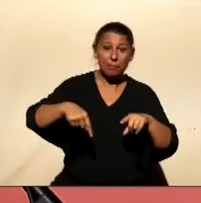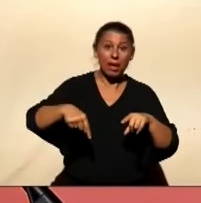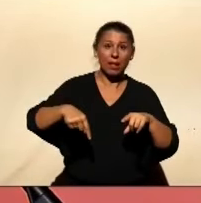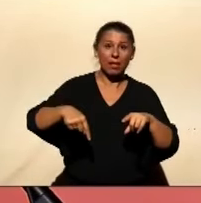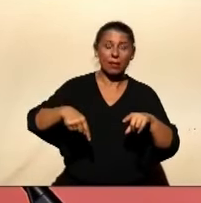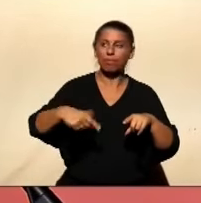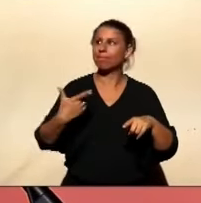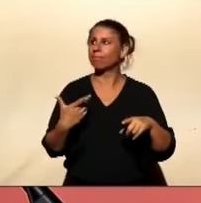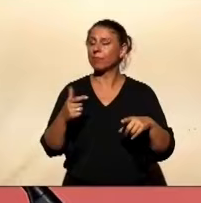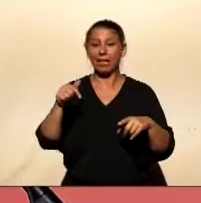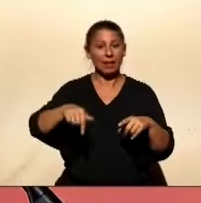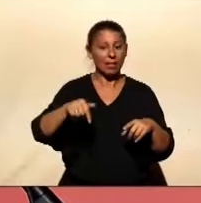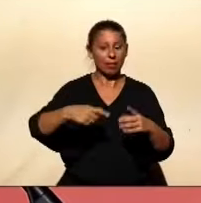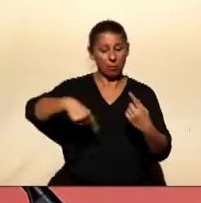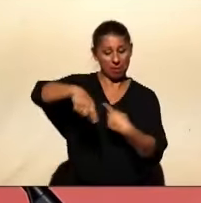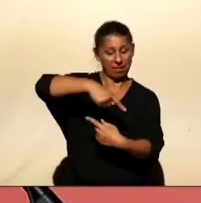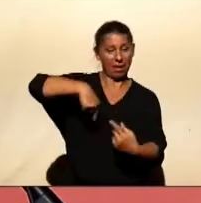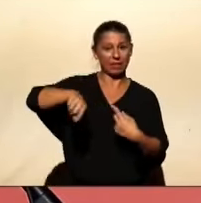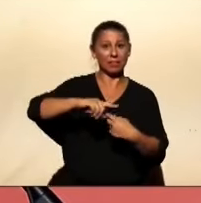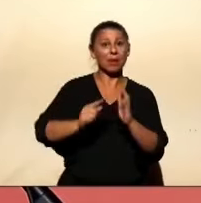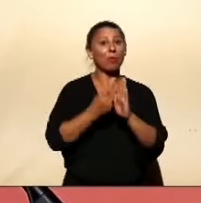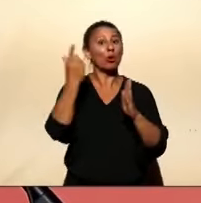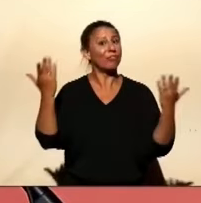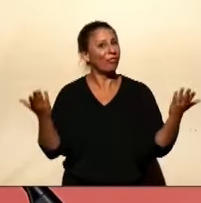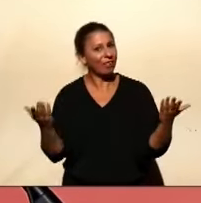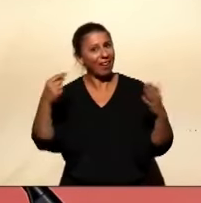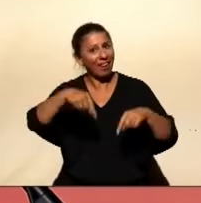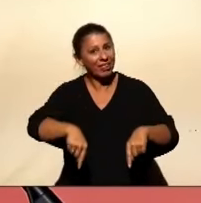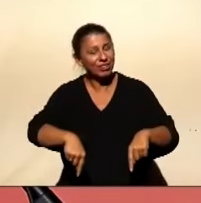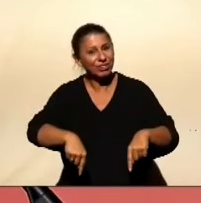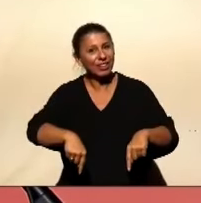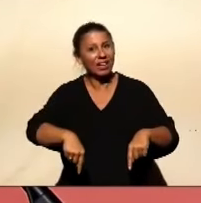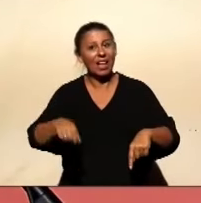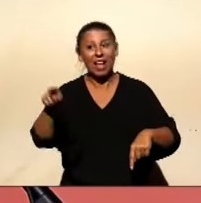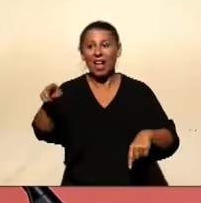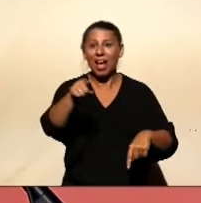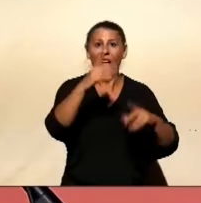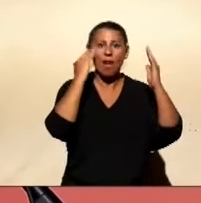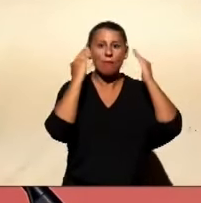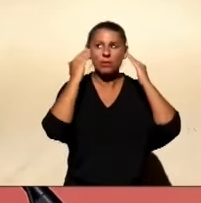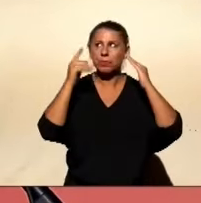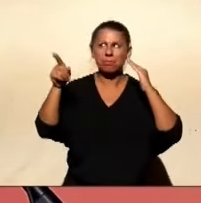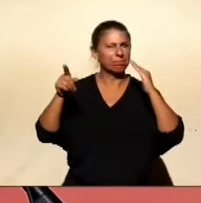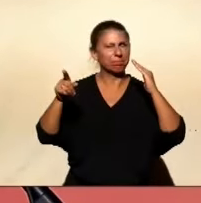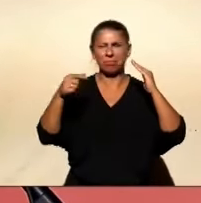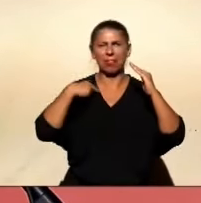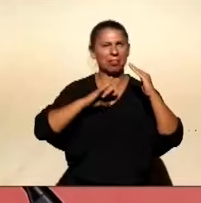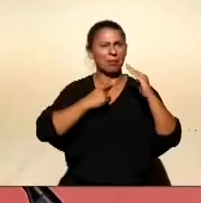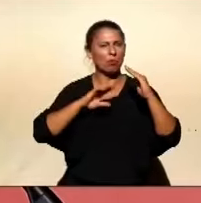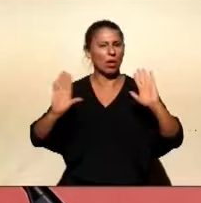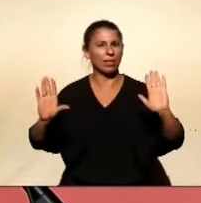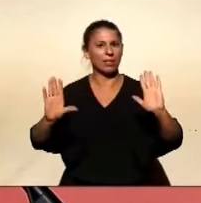να βρίσκονται εδώ μεταξύ μας για πρώτη φορά. Αυτή η αμφισβήτηση πρέπει να